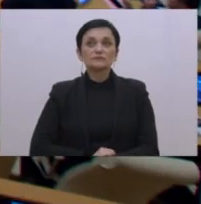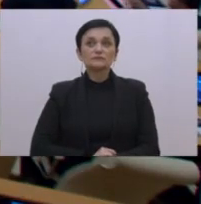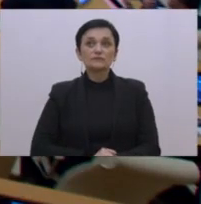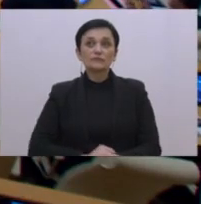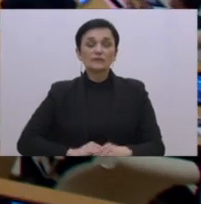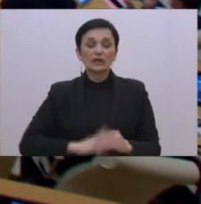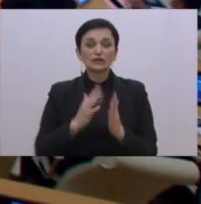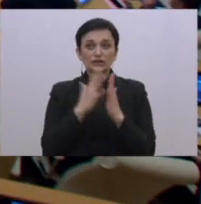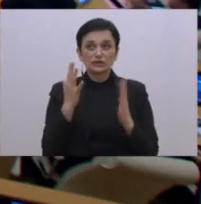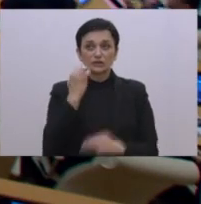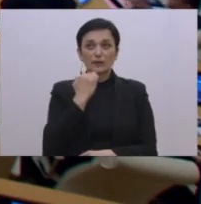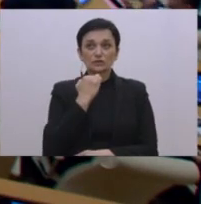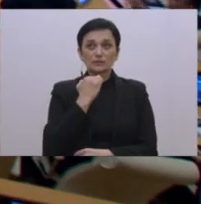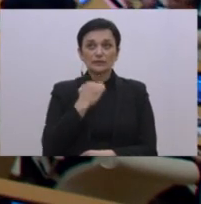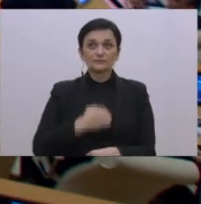დიდი მადლობა.